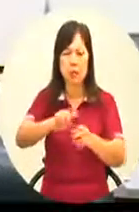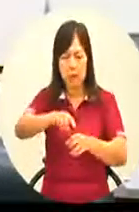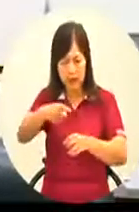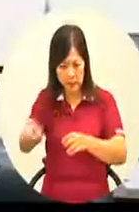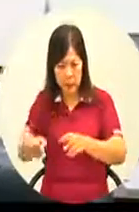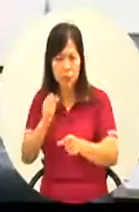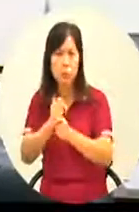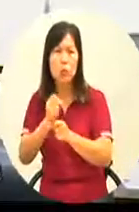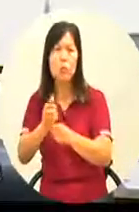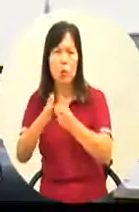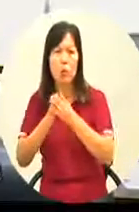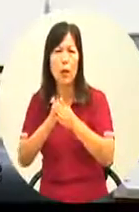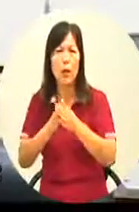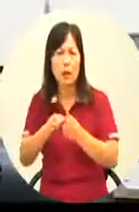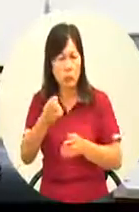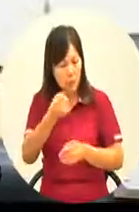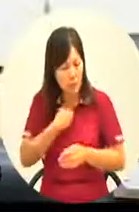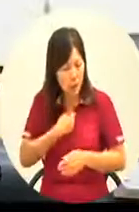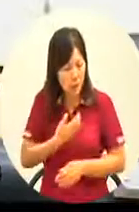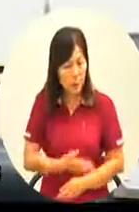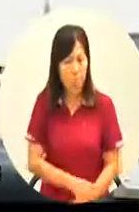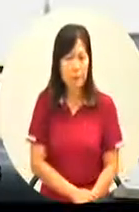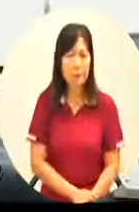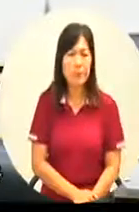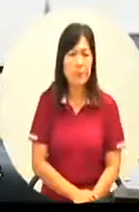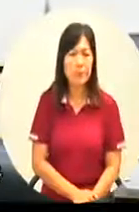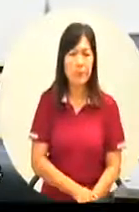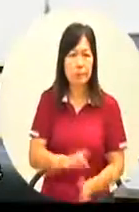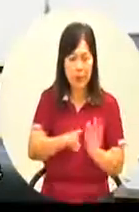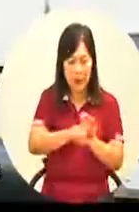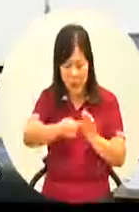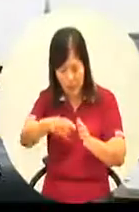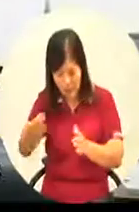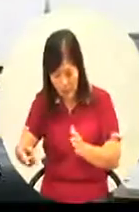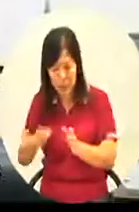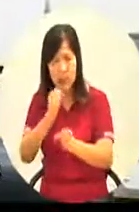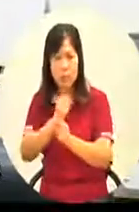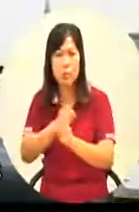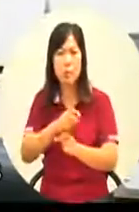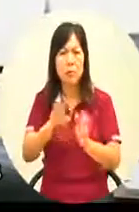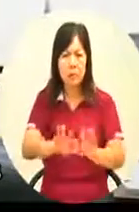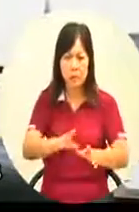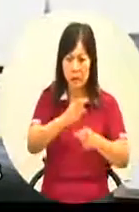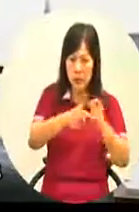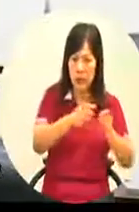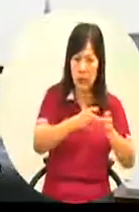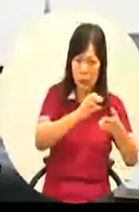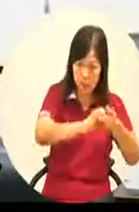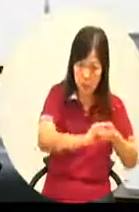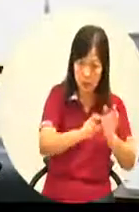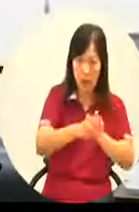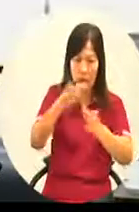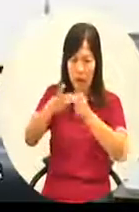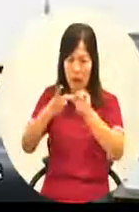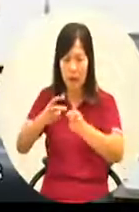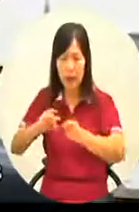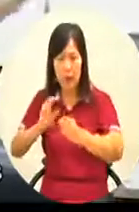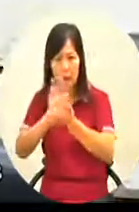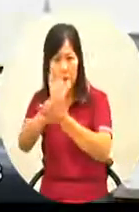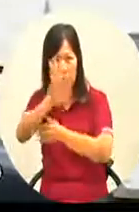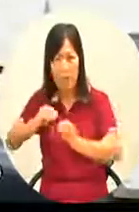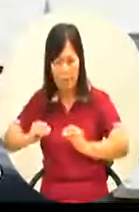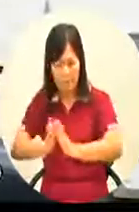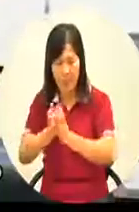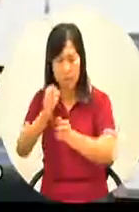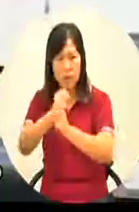再实施。局长，你懂我的意思吧？ 有这个。 隔一届再实施，譬如我们今年定，不要两年后马上实施，就是要六